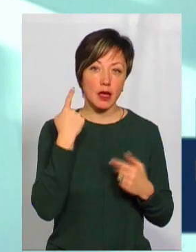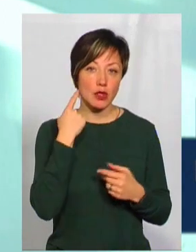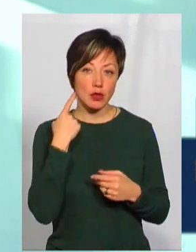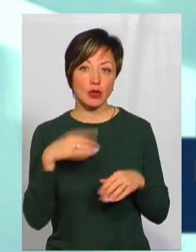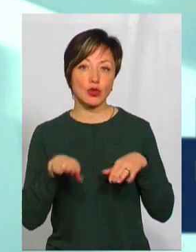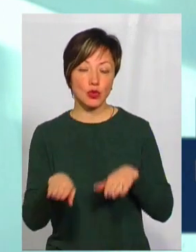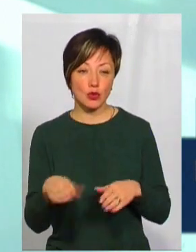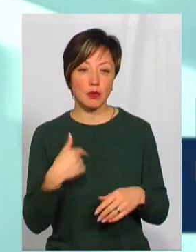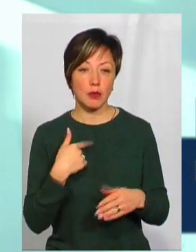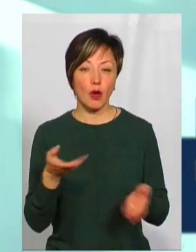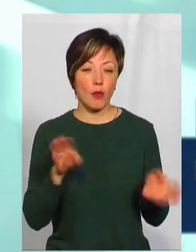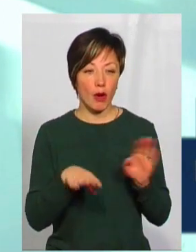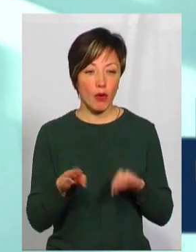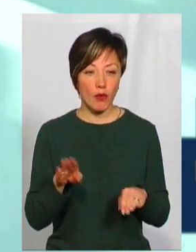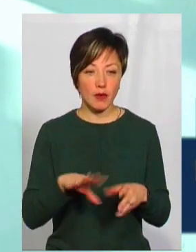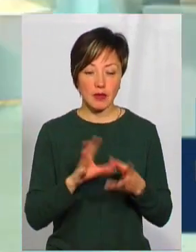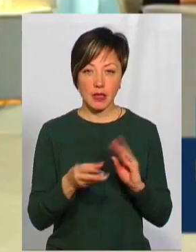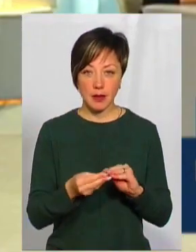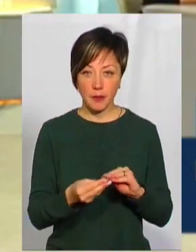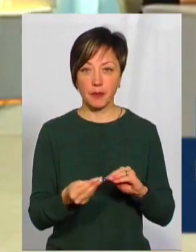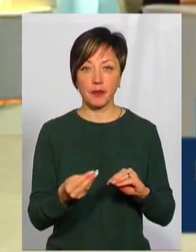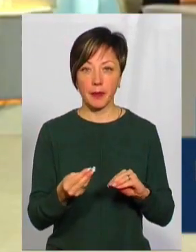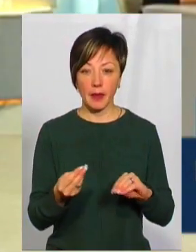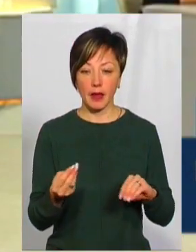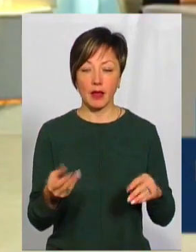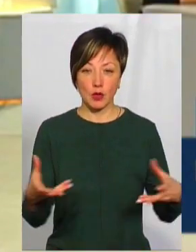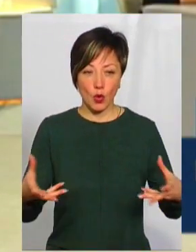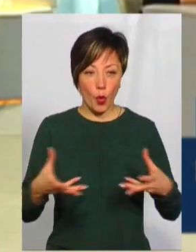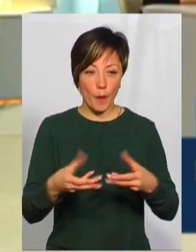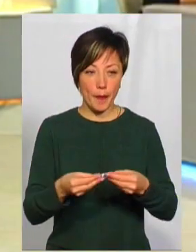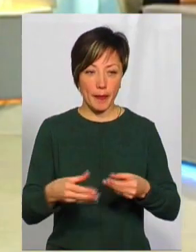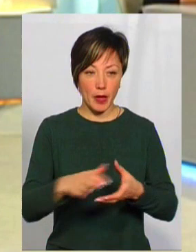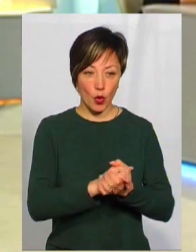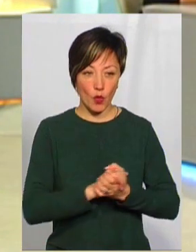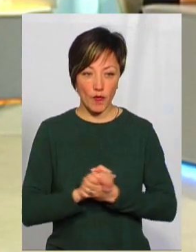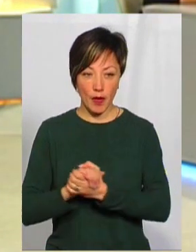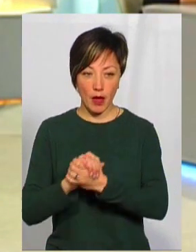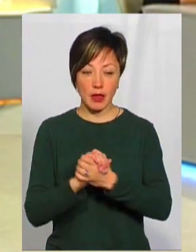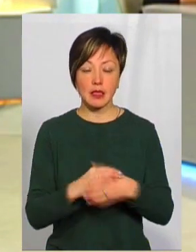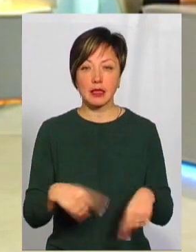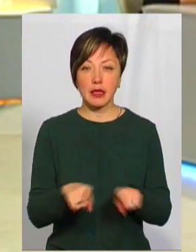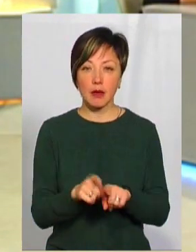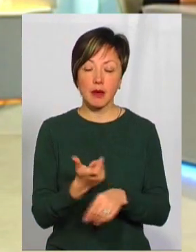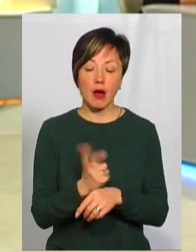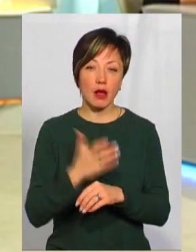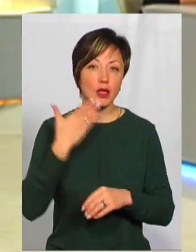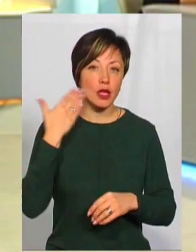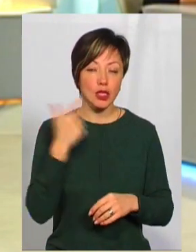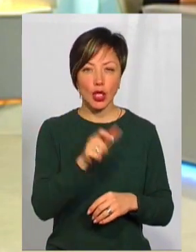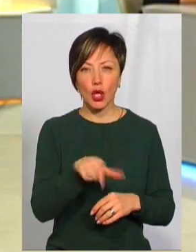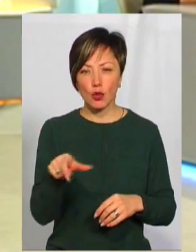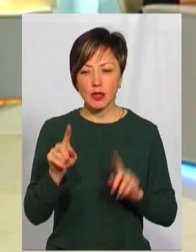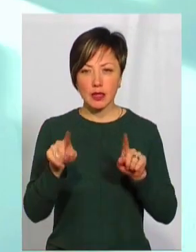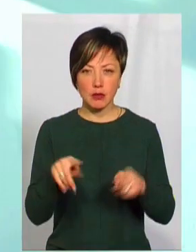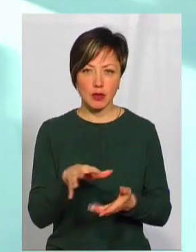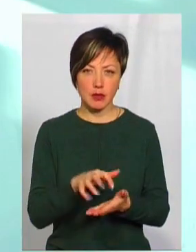Вони шьють, ми упаковуємо за ними. Тобто скоро оперуватися. Да, можливо, так було б набагато легше, і люди ті